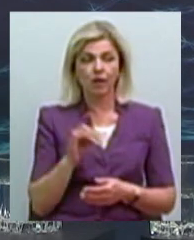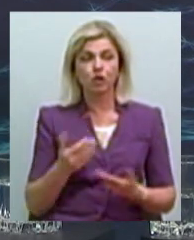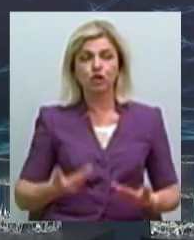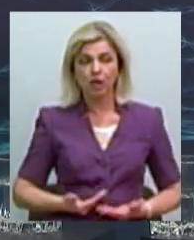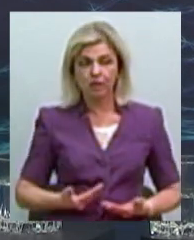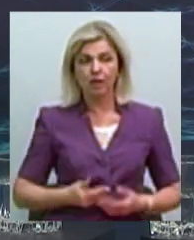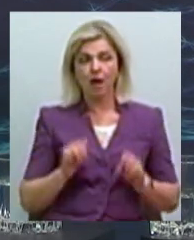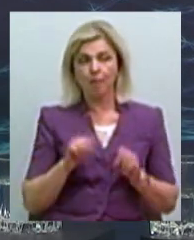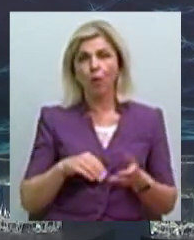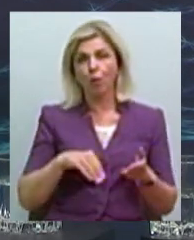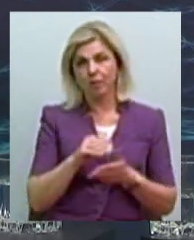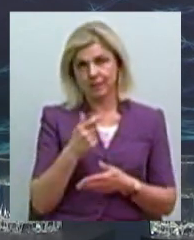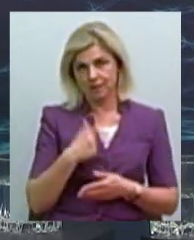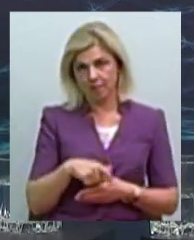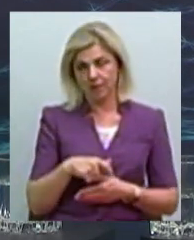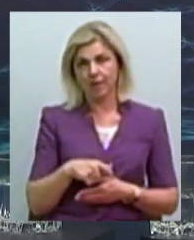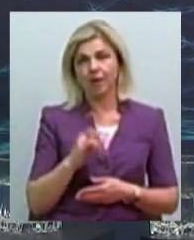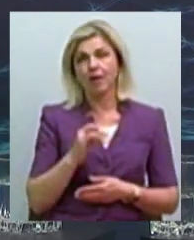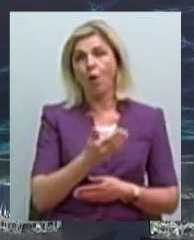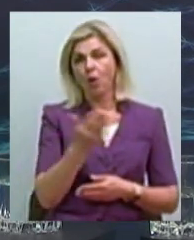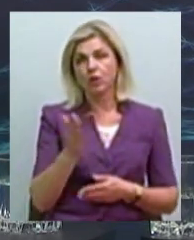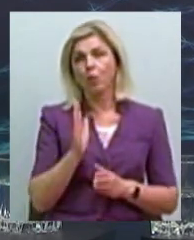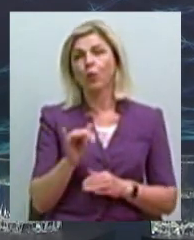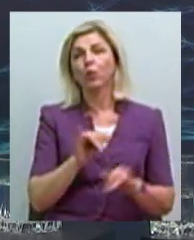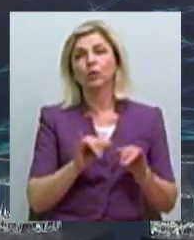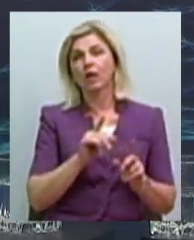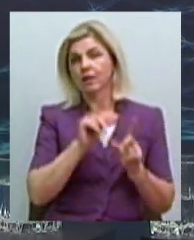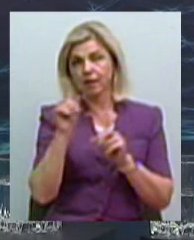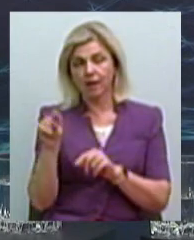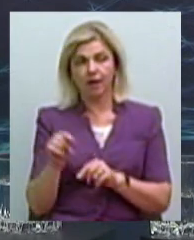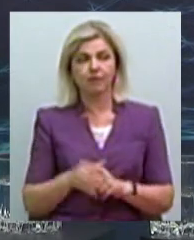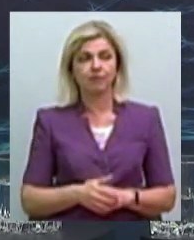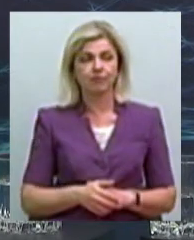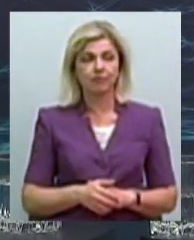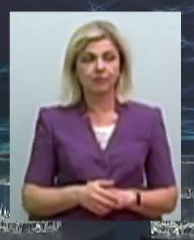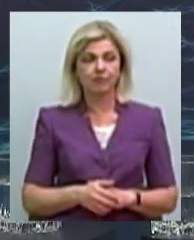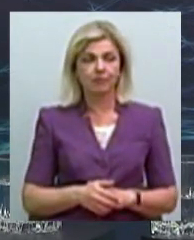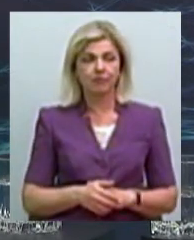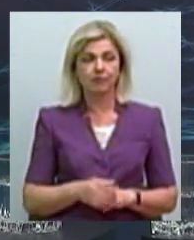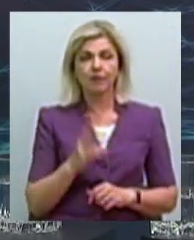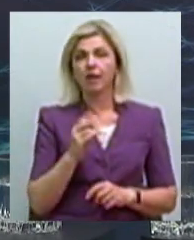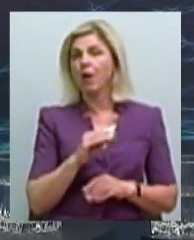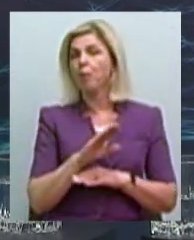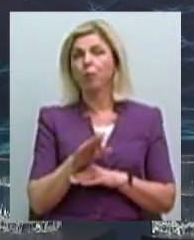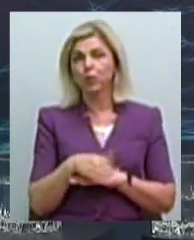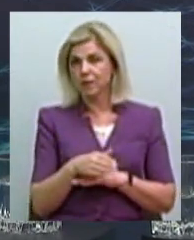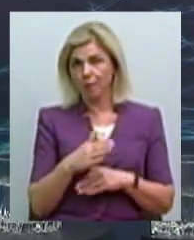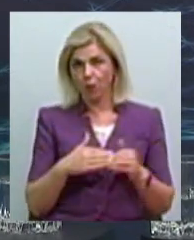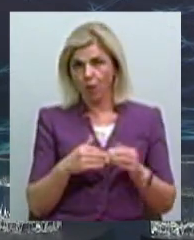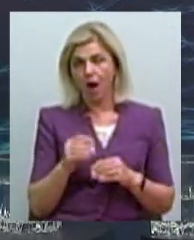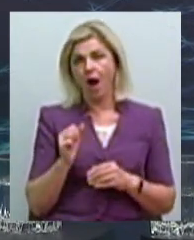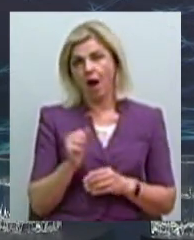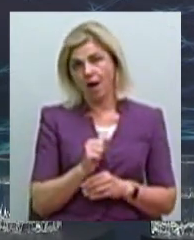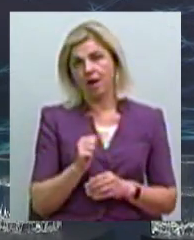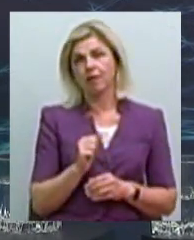купити собі, і вони будуть їхати куди-то, не просто с пустыми руками или там, не знаю, с пакетиком сала,